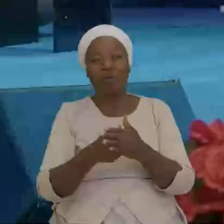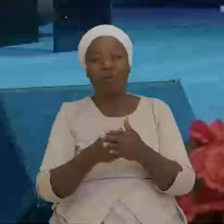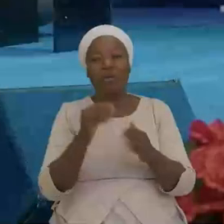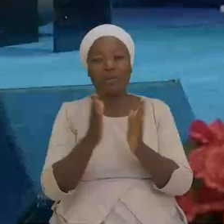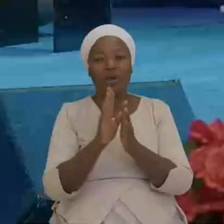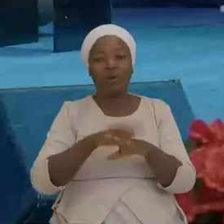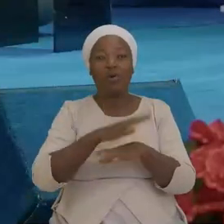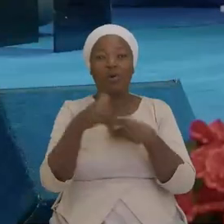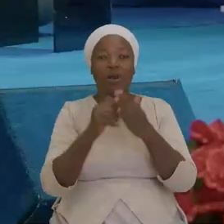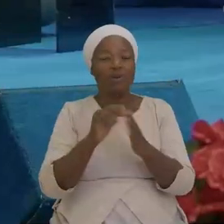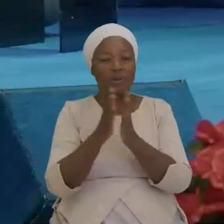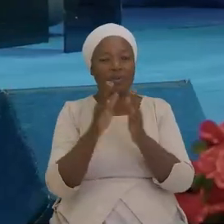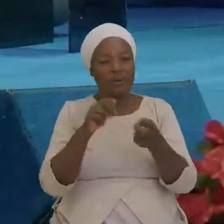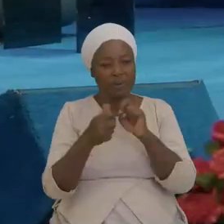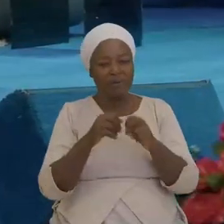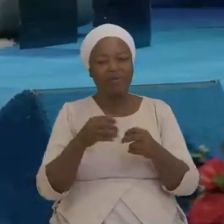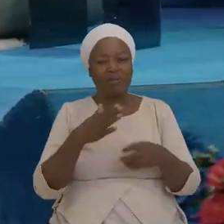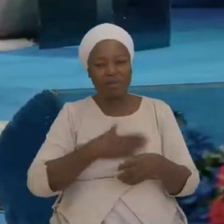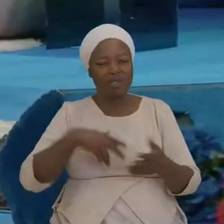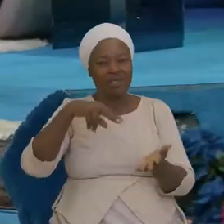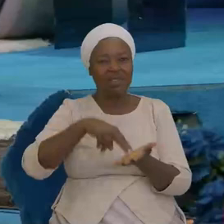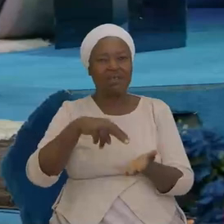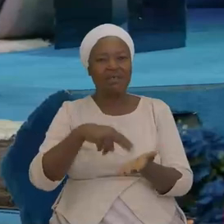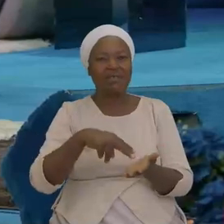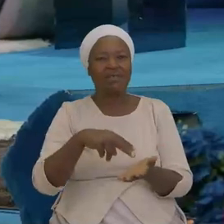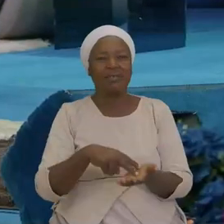Que chacun se lève.